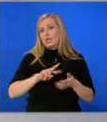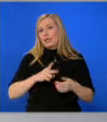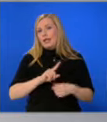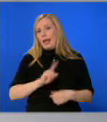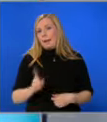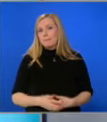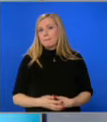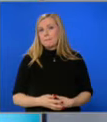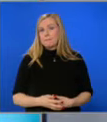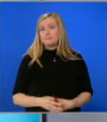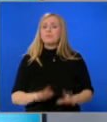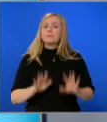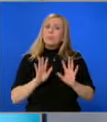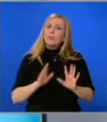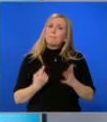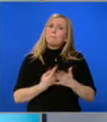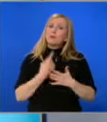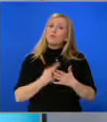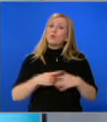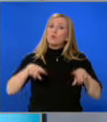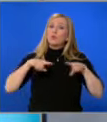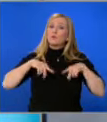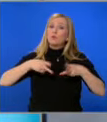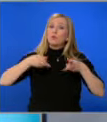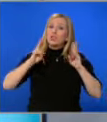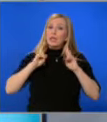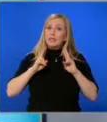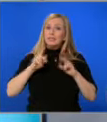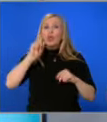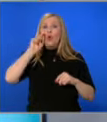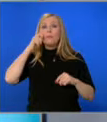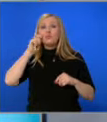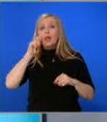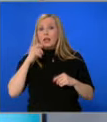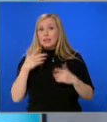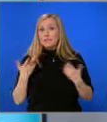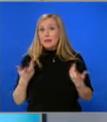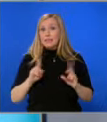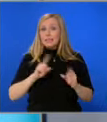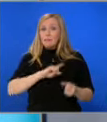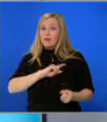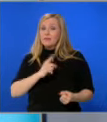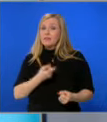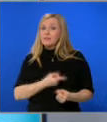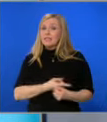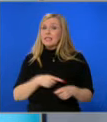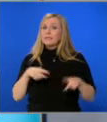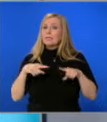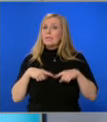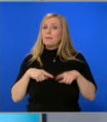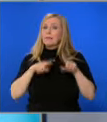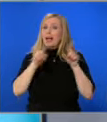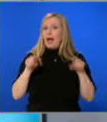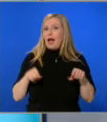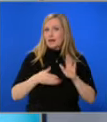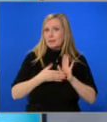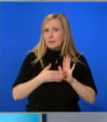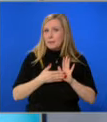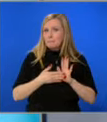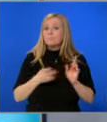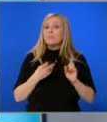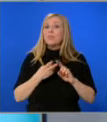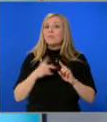Първо, самото съдебно решение се обжалва, т.е. нямаме влязъл в сила съдебен акт. Но на второ